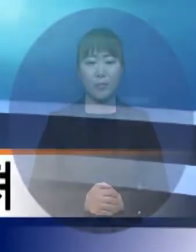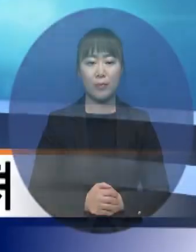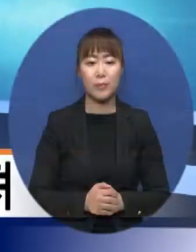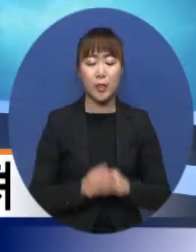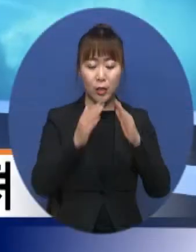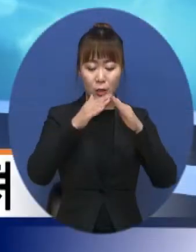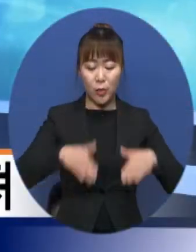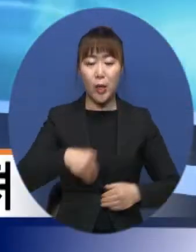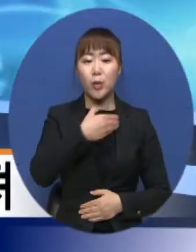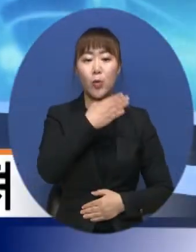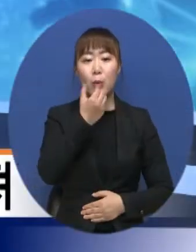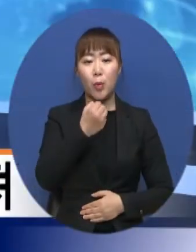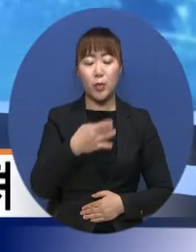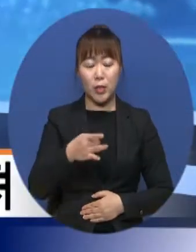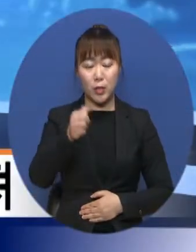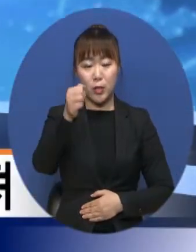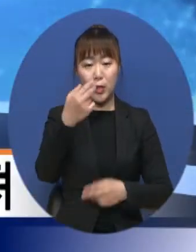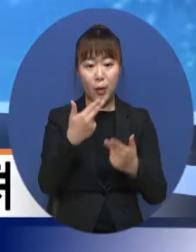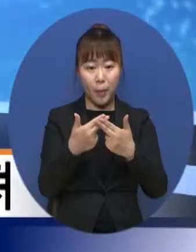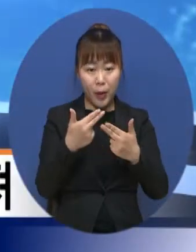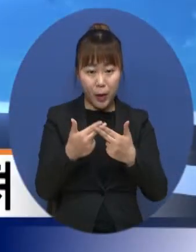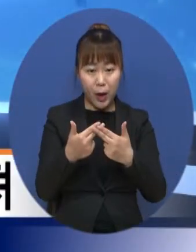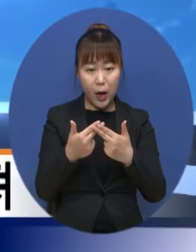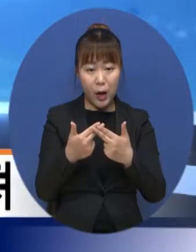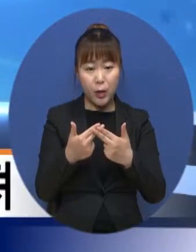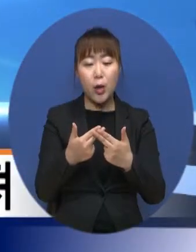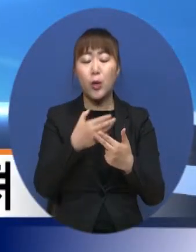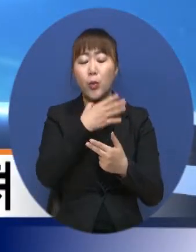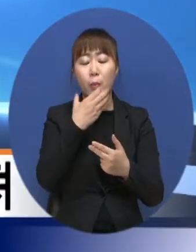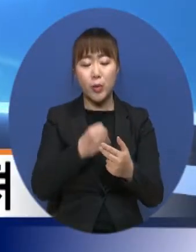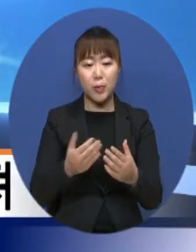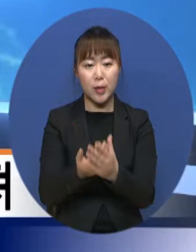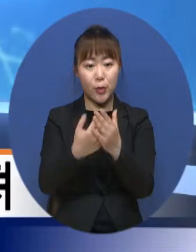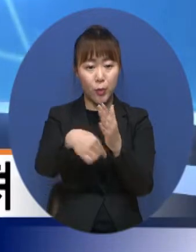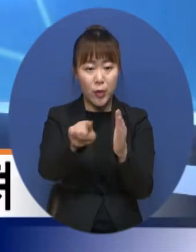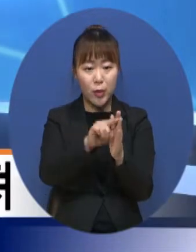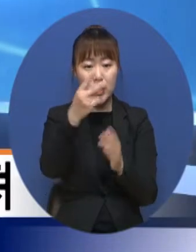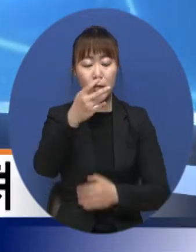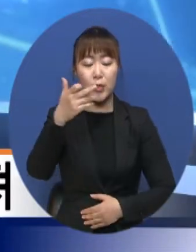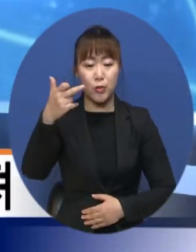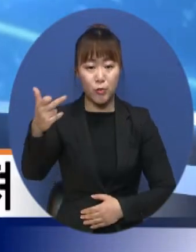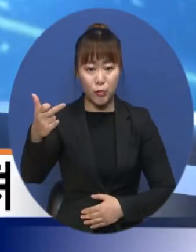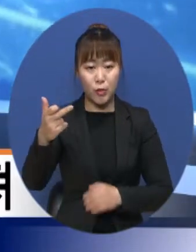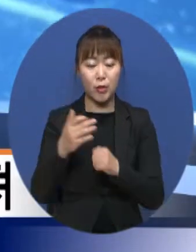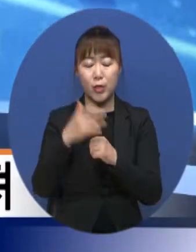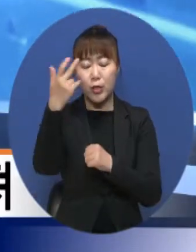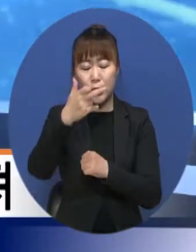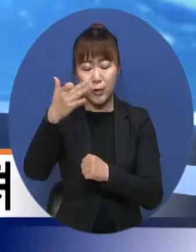전남 노인복지협회가 전남의 노인복지 향상을 위해 2019년도 2분기